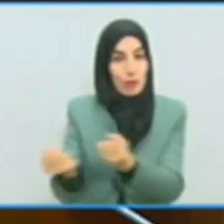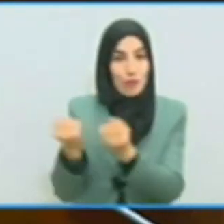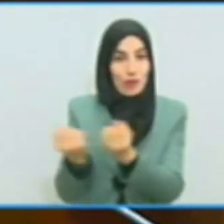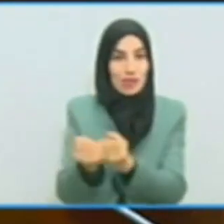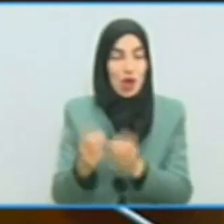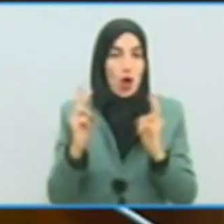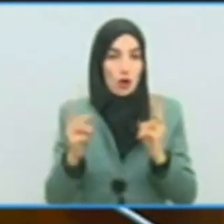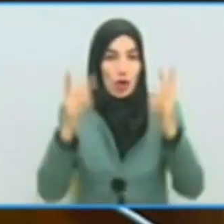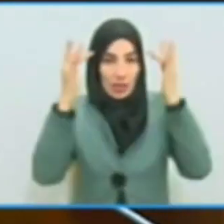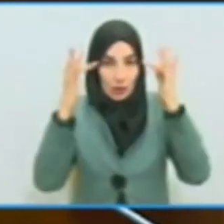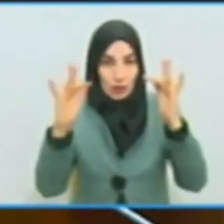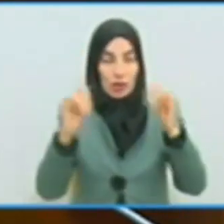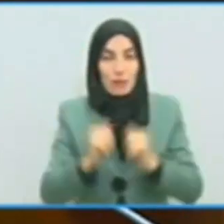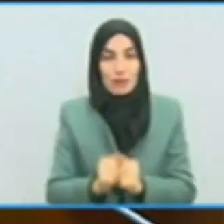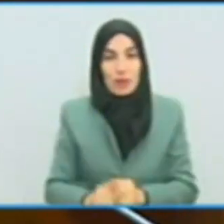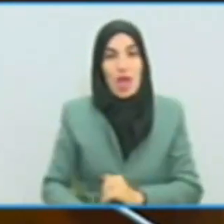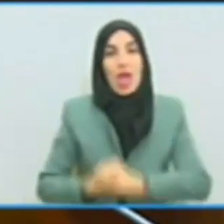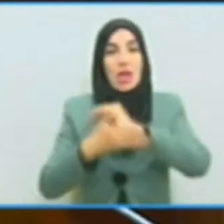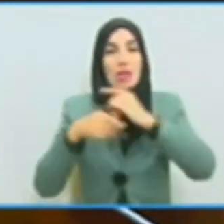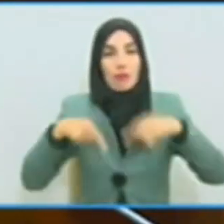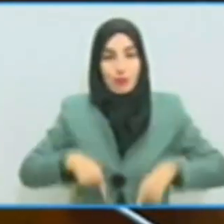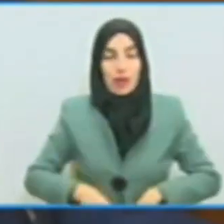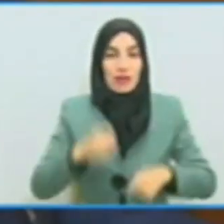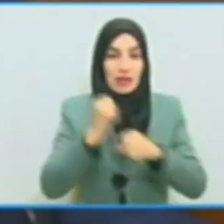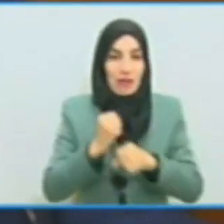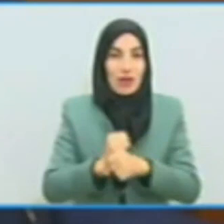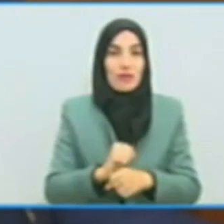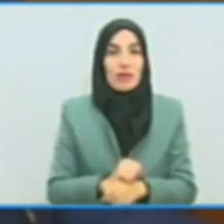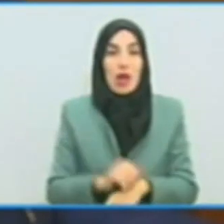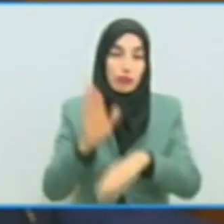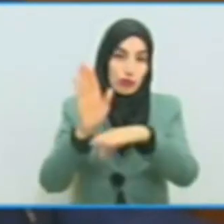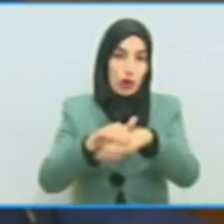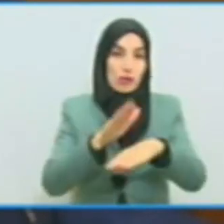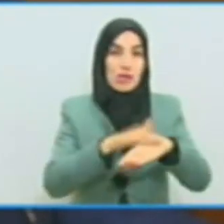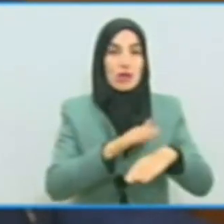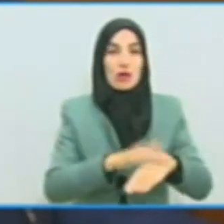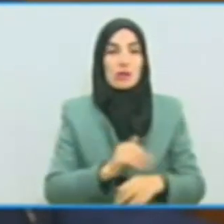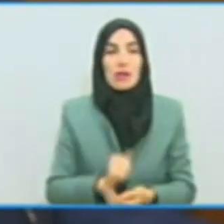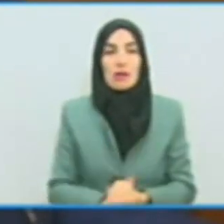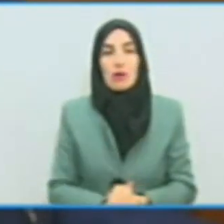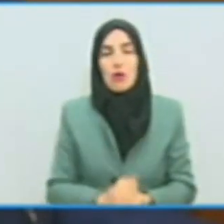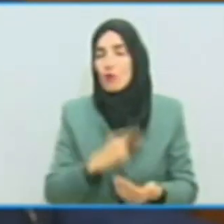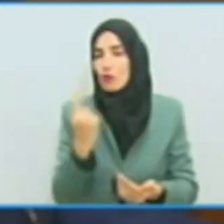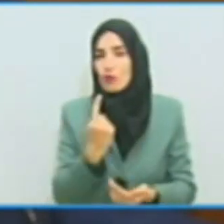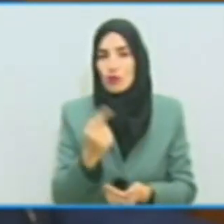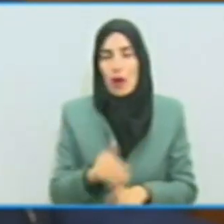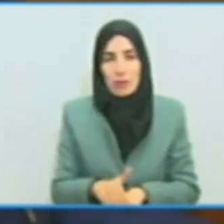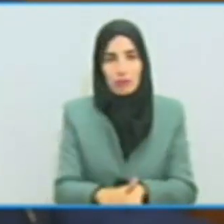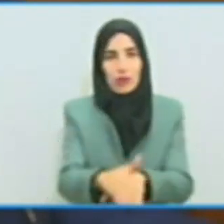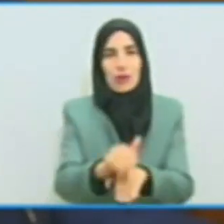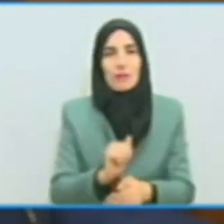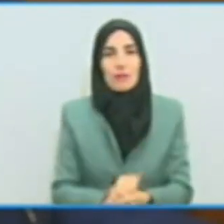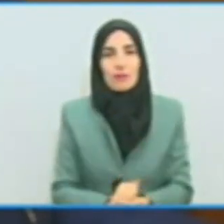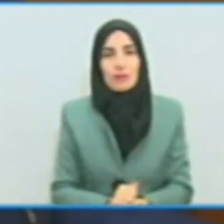والفنون بالمساهمة في أشغاله وفي تنفيذ جزء من توصياته، وما تزال عاكفة على ذلك.